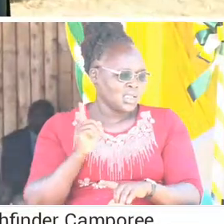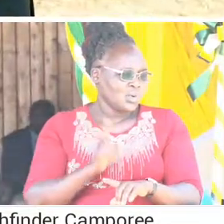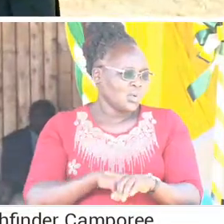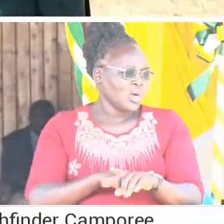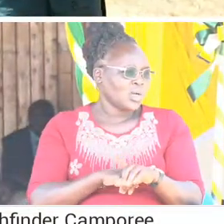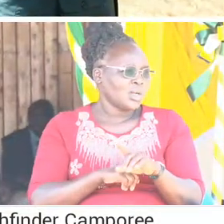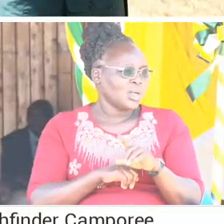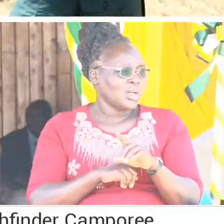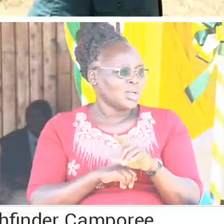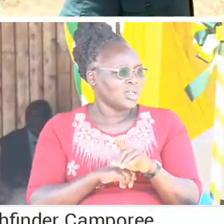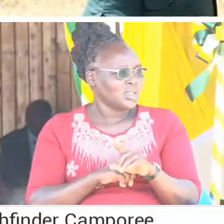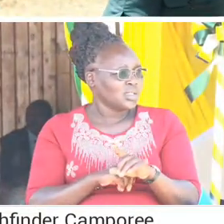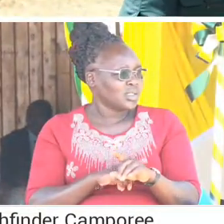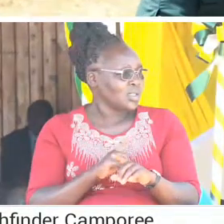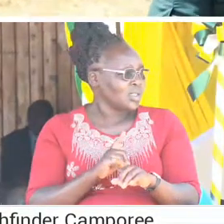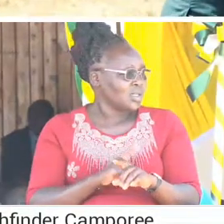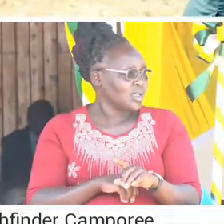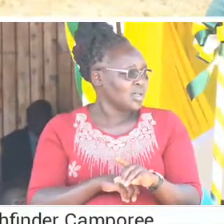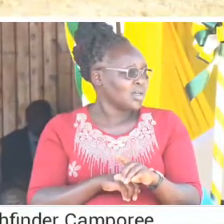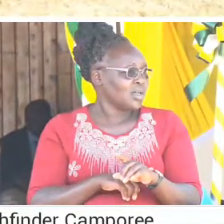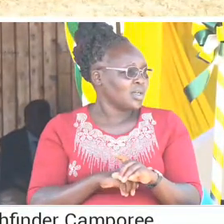wakati wa